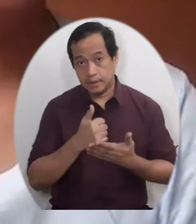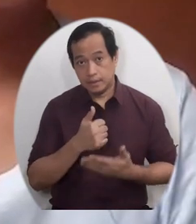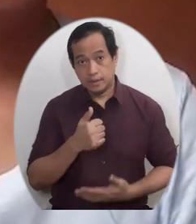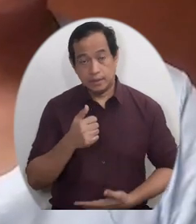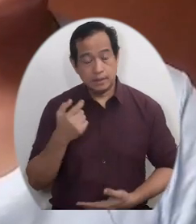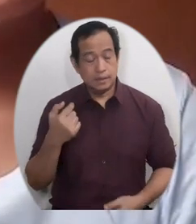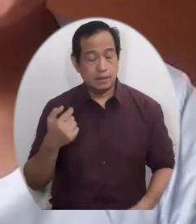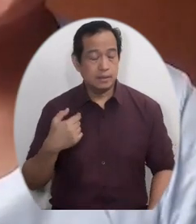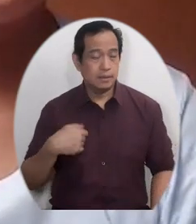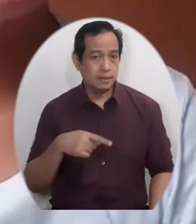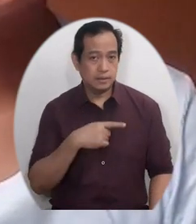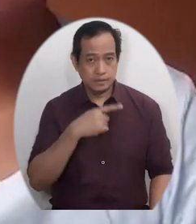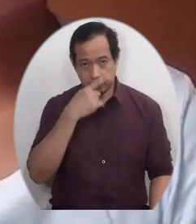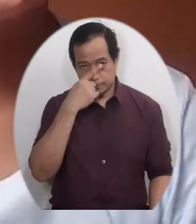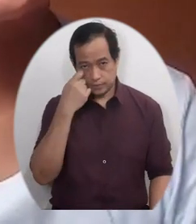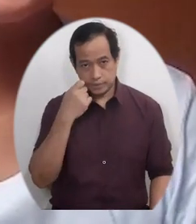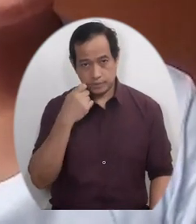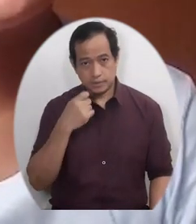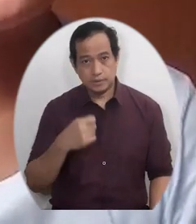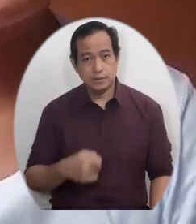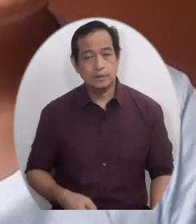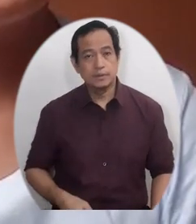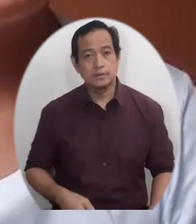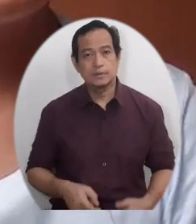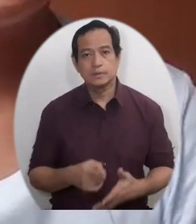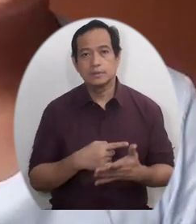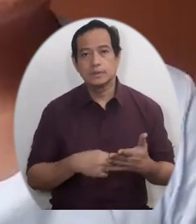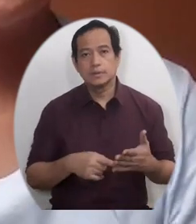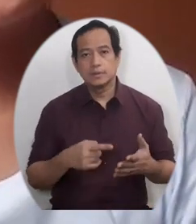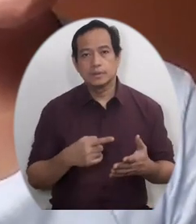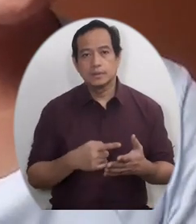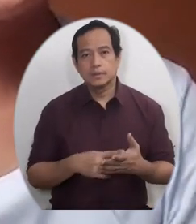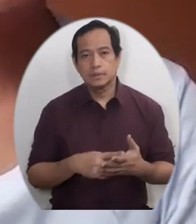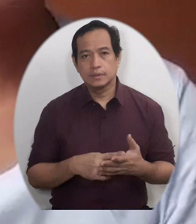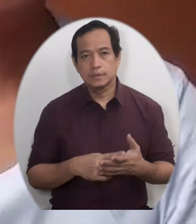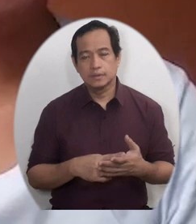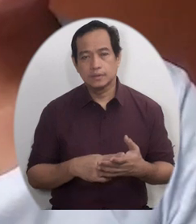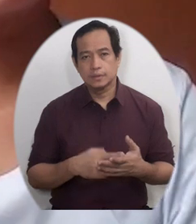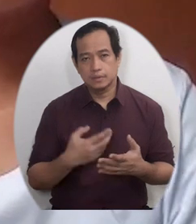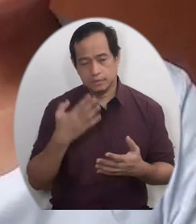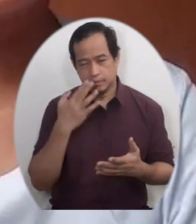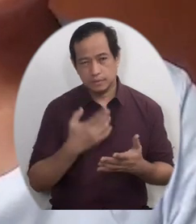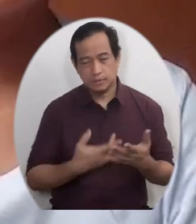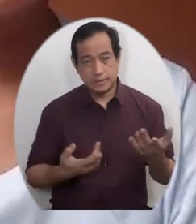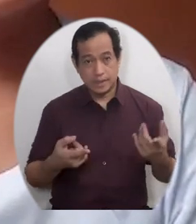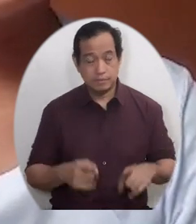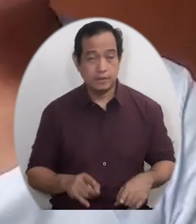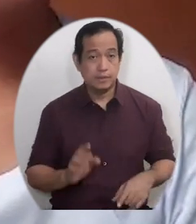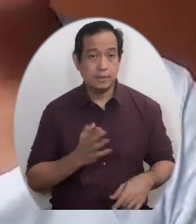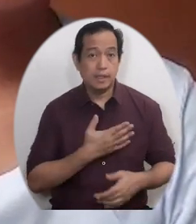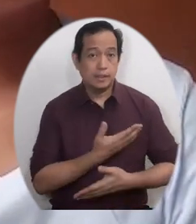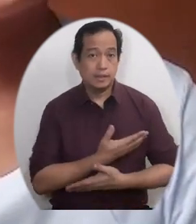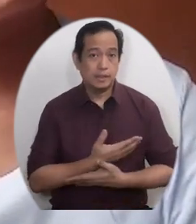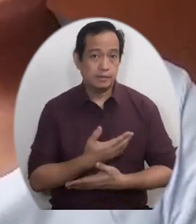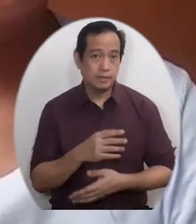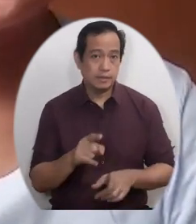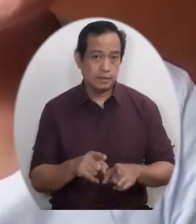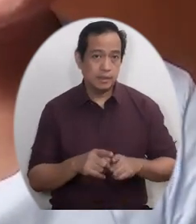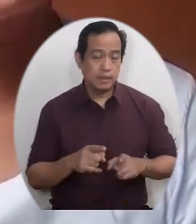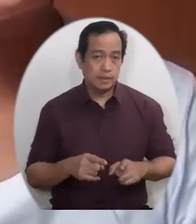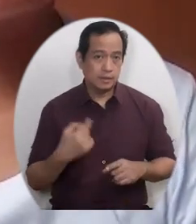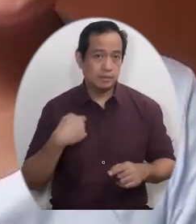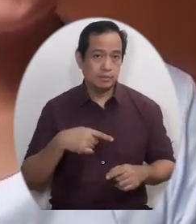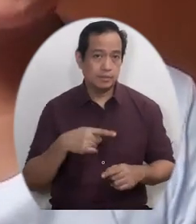kasi po hindi na po kami mangangamba sa araw-araw kung ano pong nangyayari sa baby namin. At